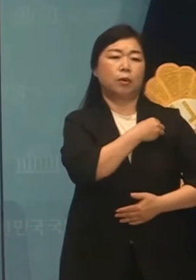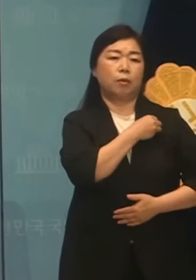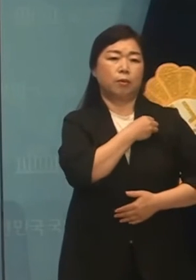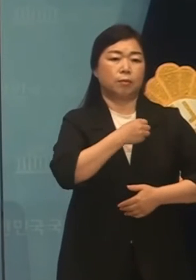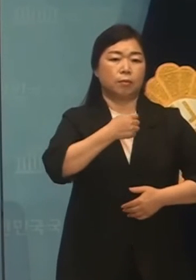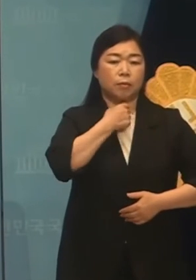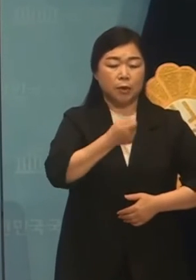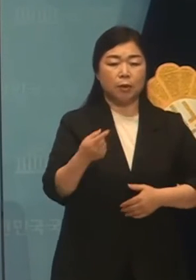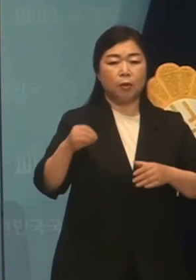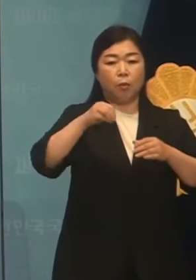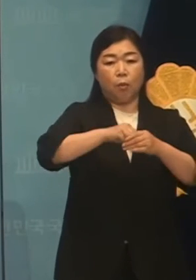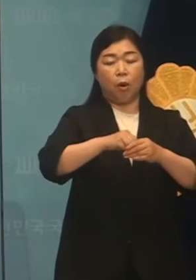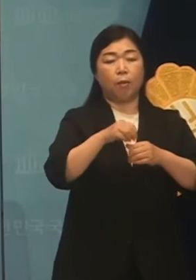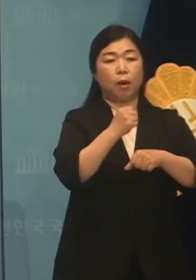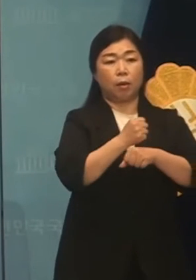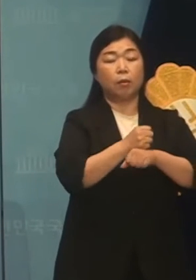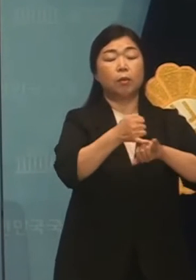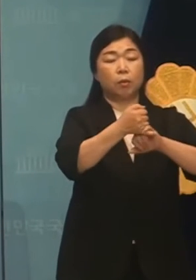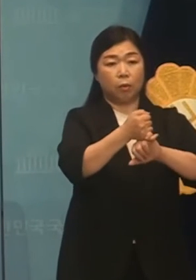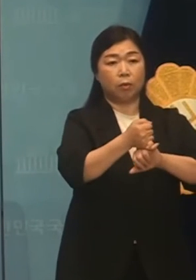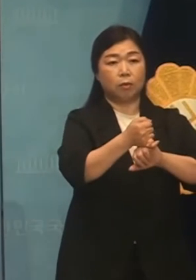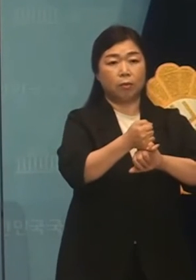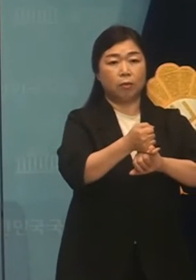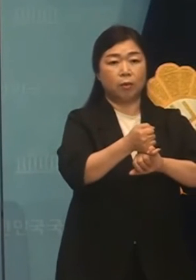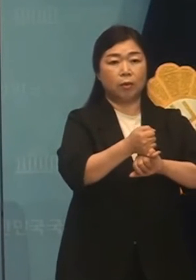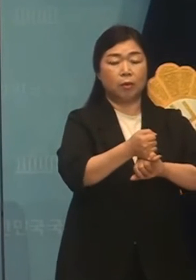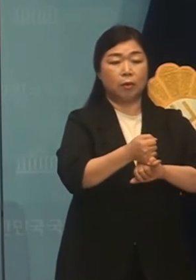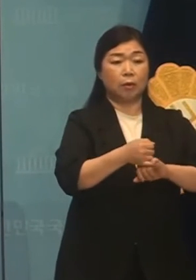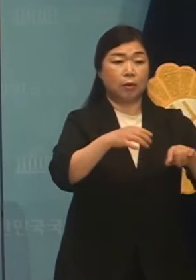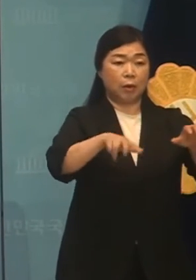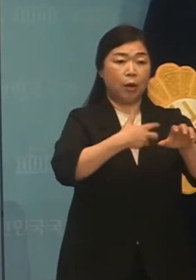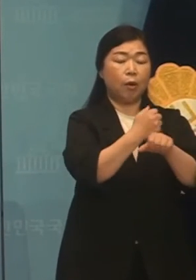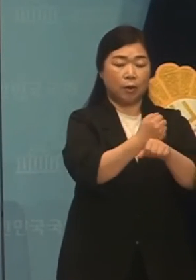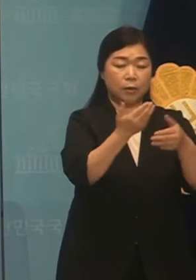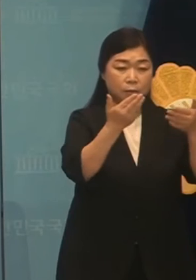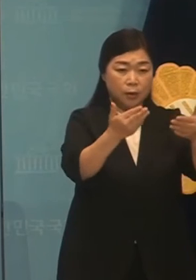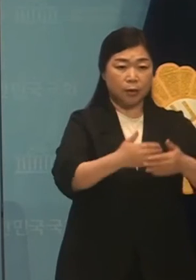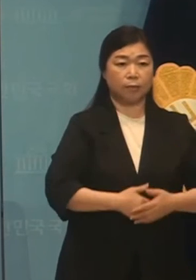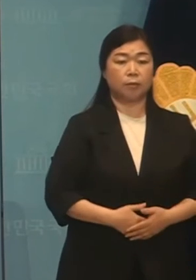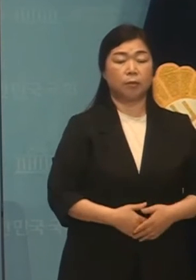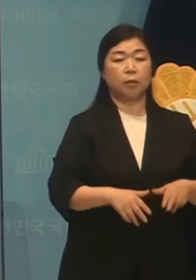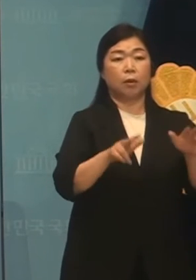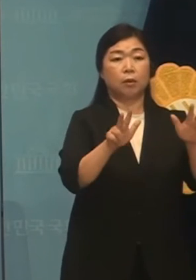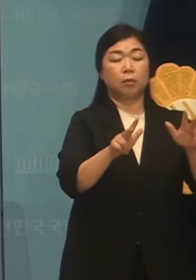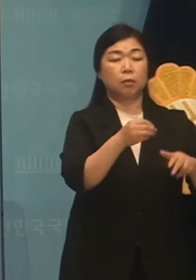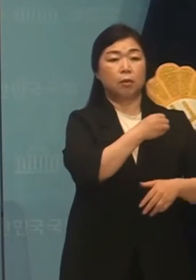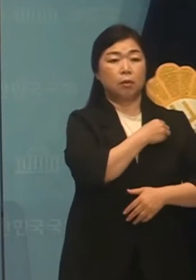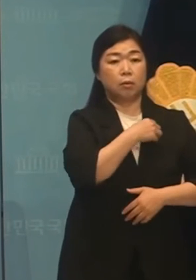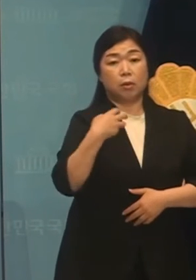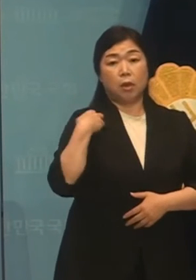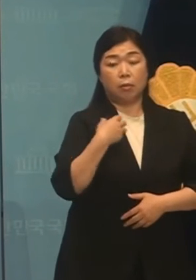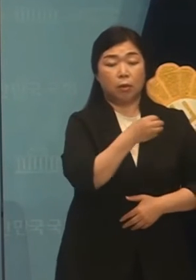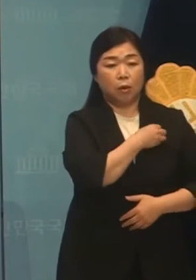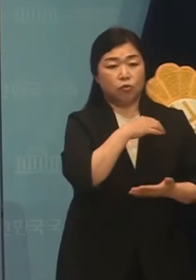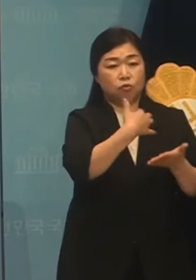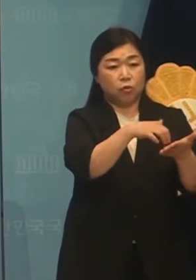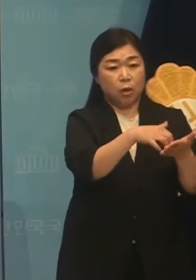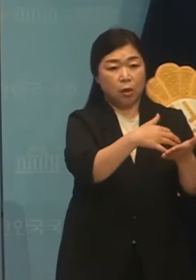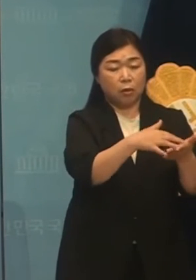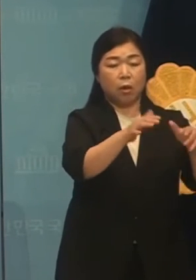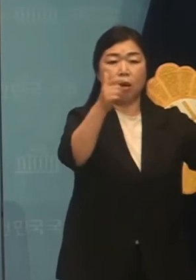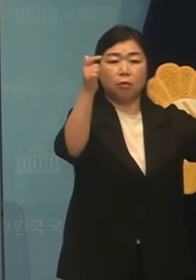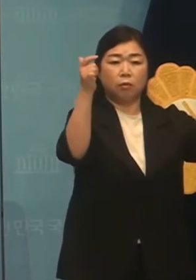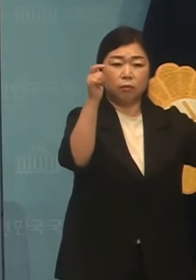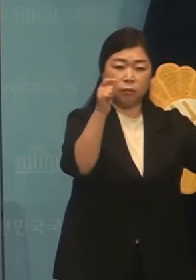뜻이 반영이 되어야 합니다. 그렇게 하도록 당을 개혁하겠습니다. 현재 당원들, 책임당원의 숫자가